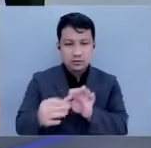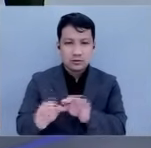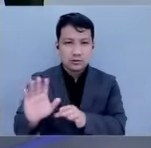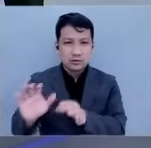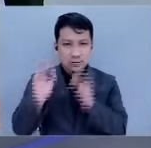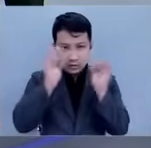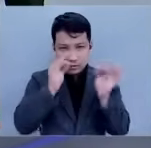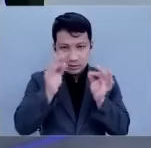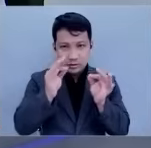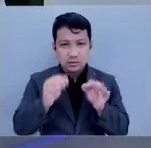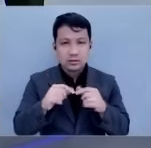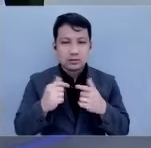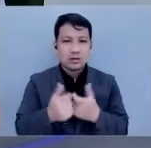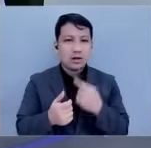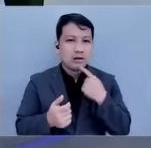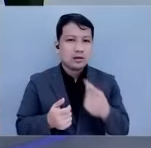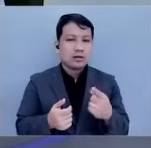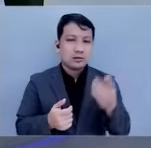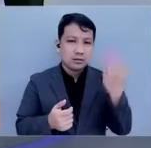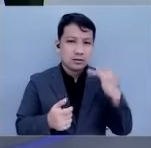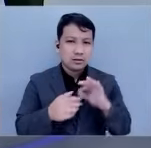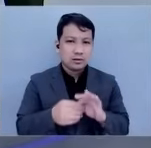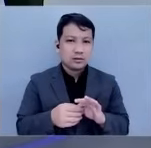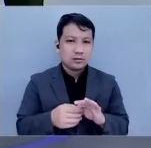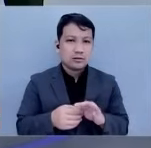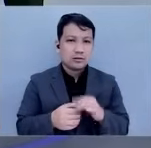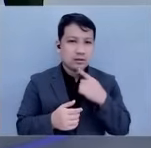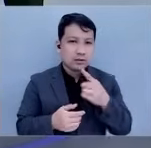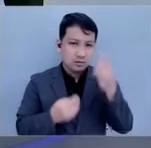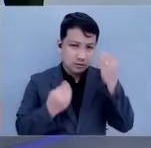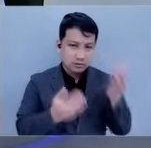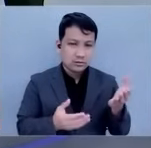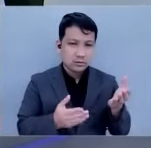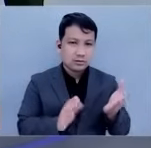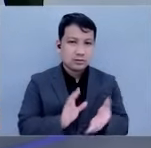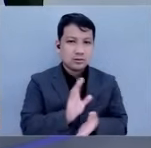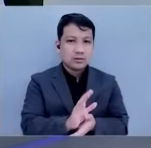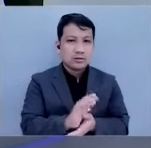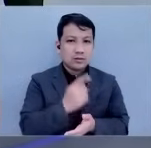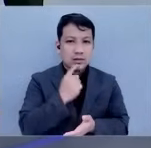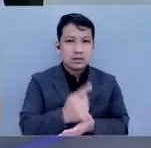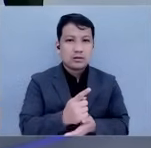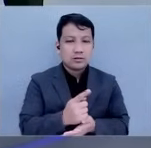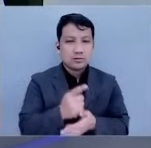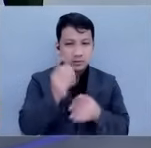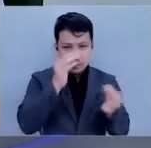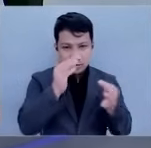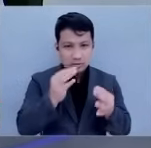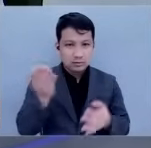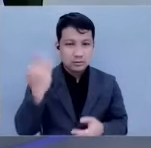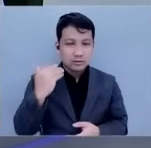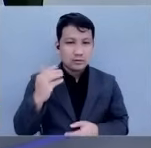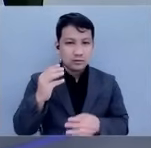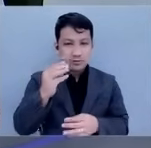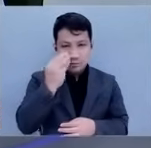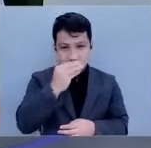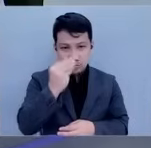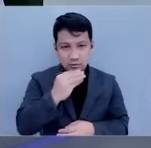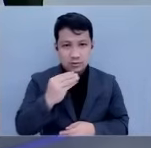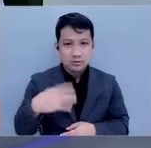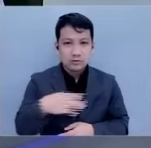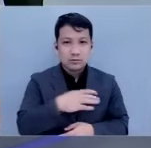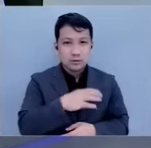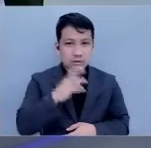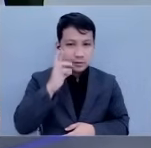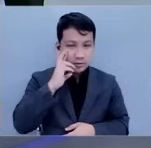trade. Ayon kay Ronnie Dayan, inutusan lamang siyang iugnay si De Lima sa drug trade ni dating Mindoro Congressman Rinaldo Umali,